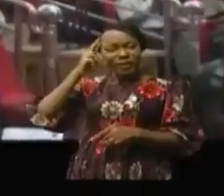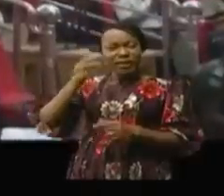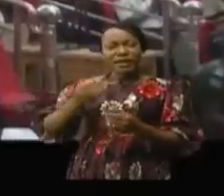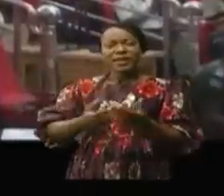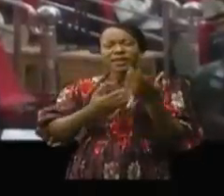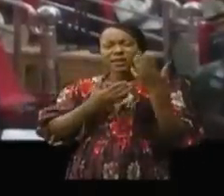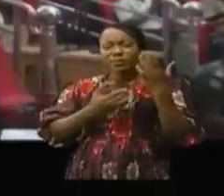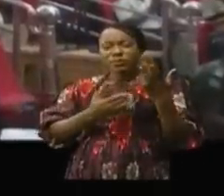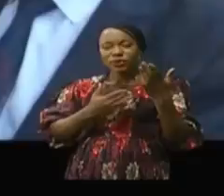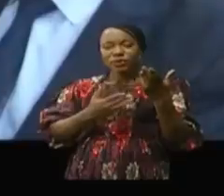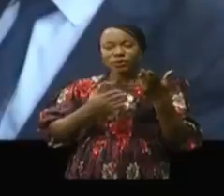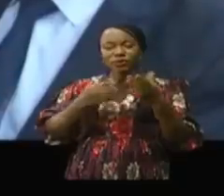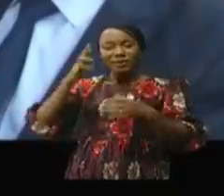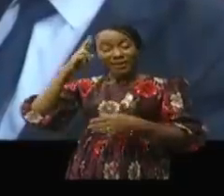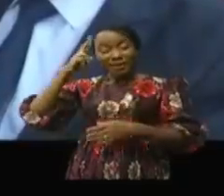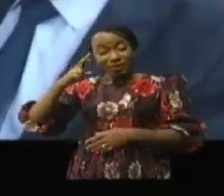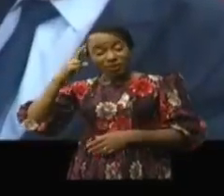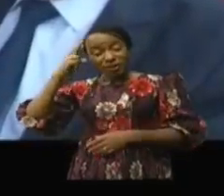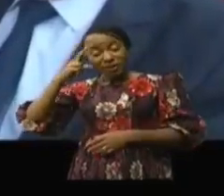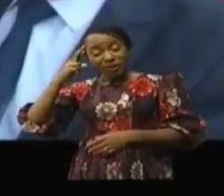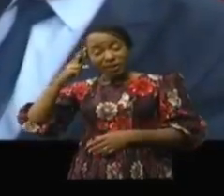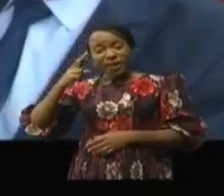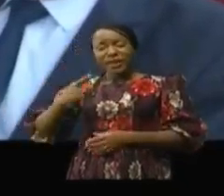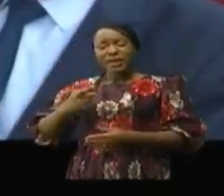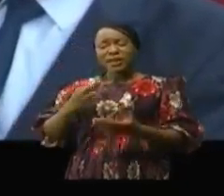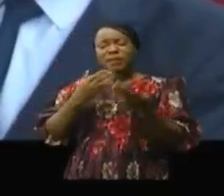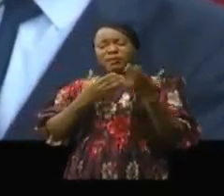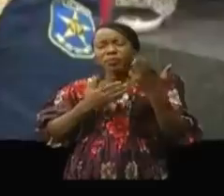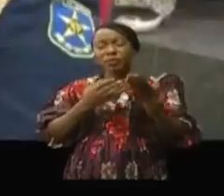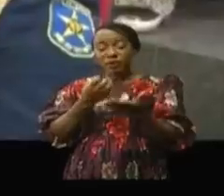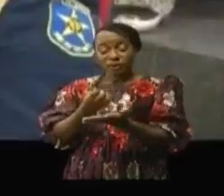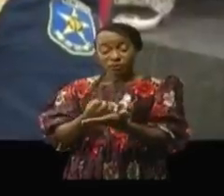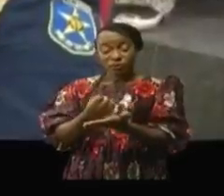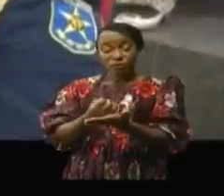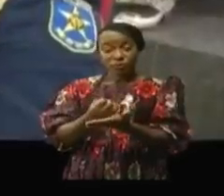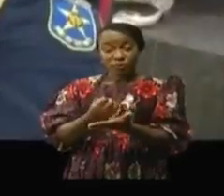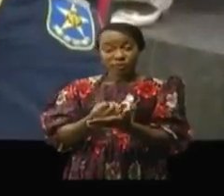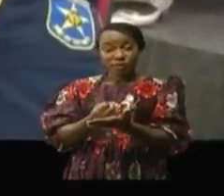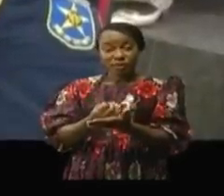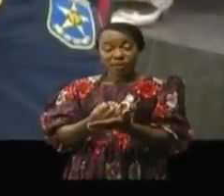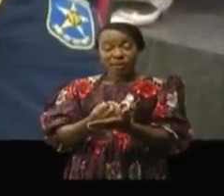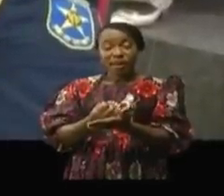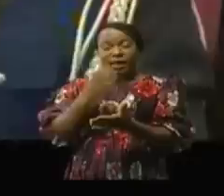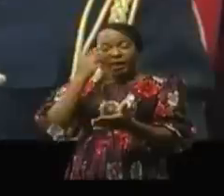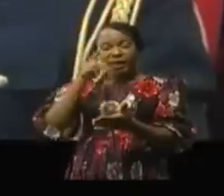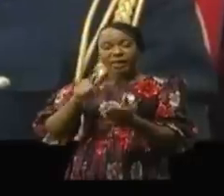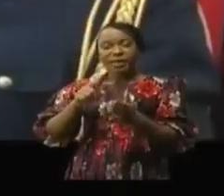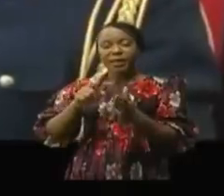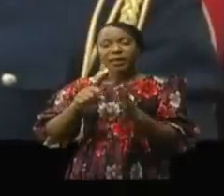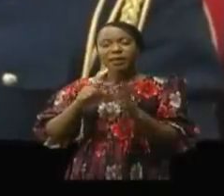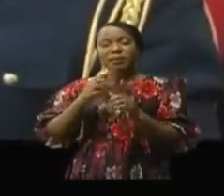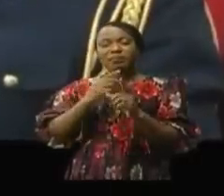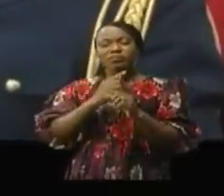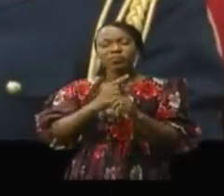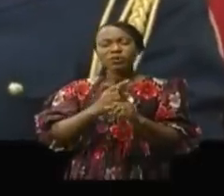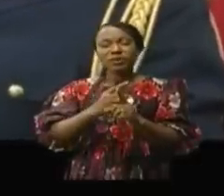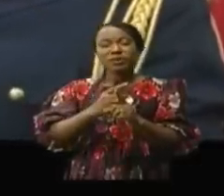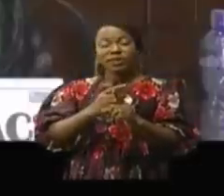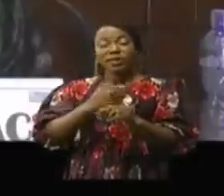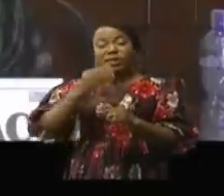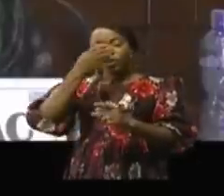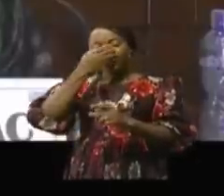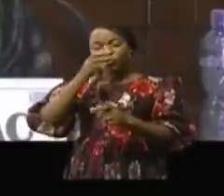de réfléchir sur les enjeux économiques dans les contextes post-Covid et celui de la guerre